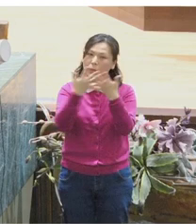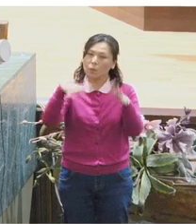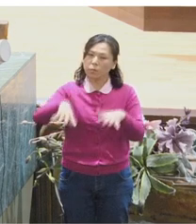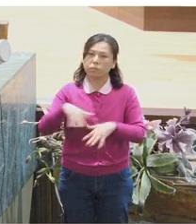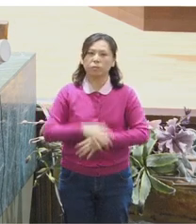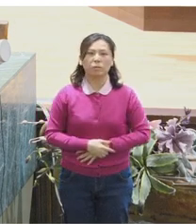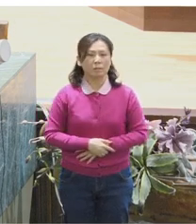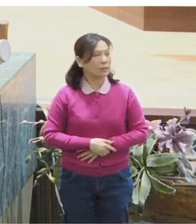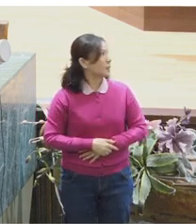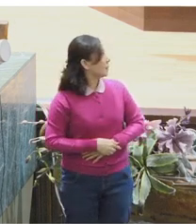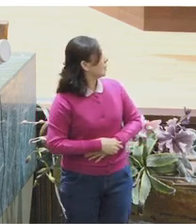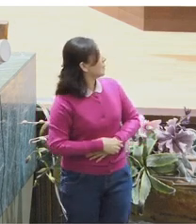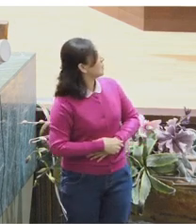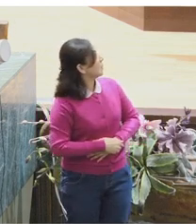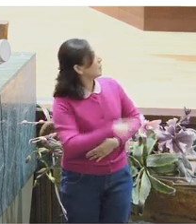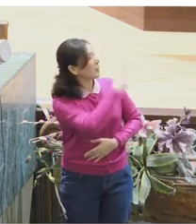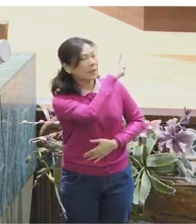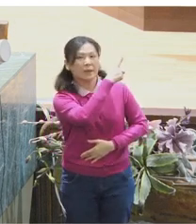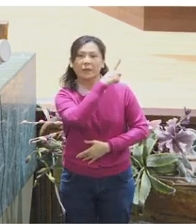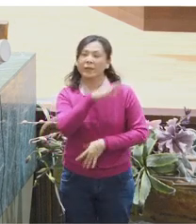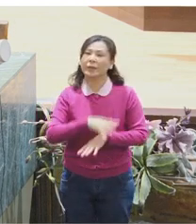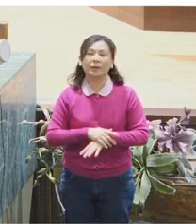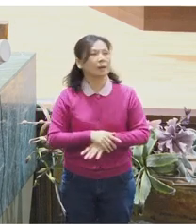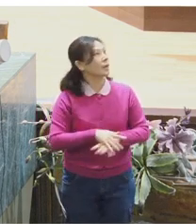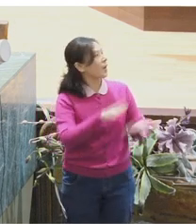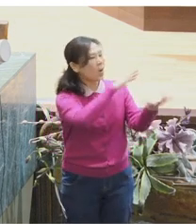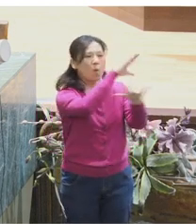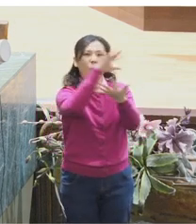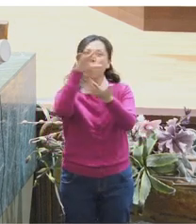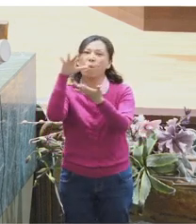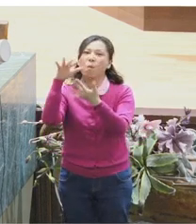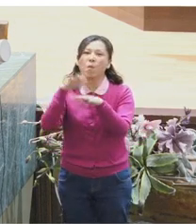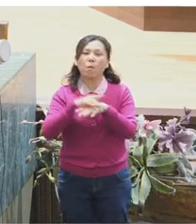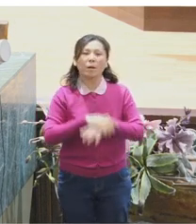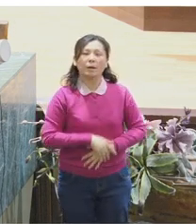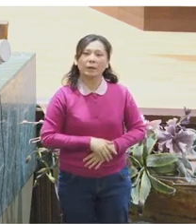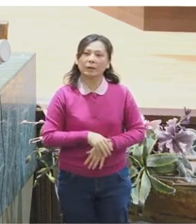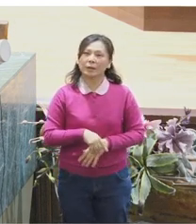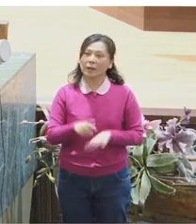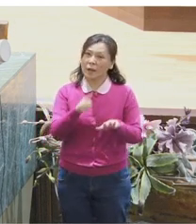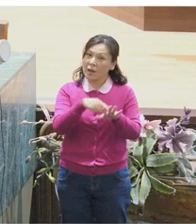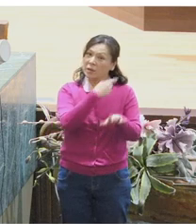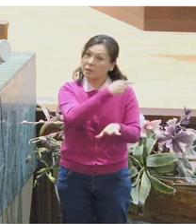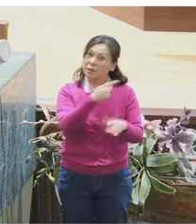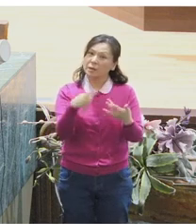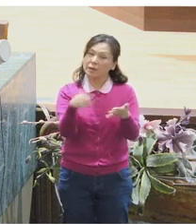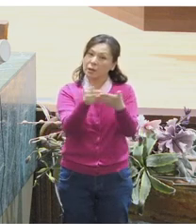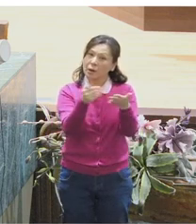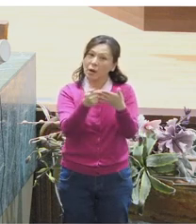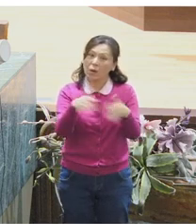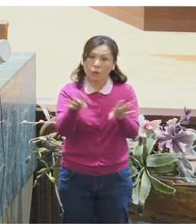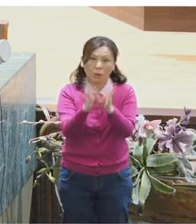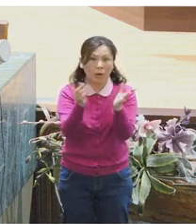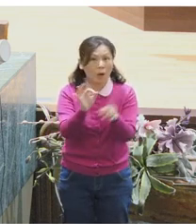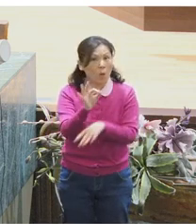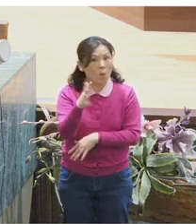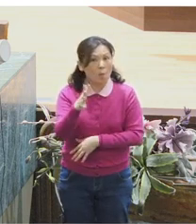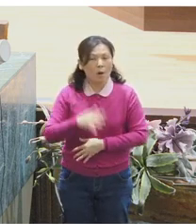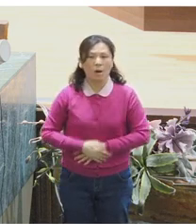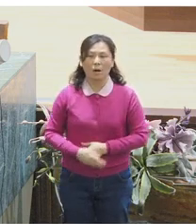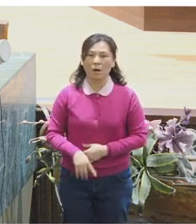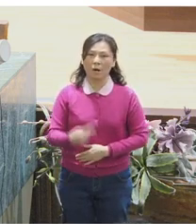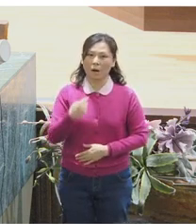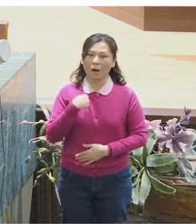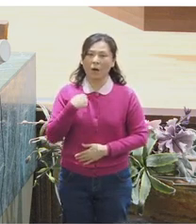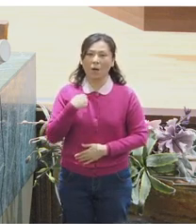的里面的苦花鱼。好，那这个为什么从今天开始呢？就是说其实在